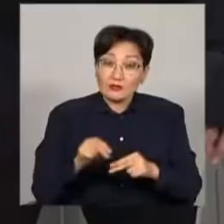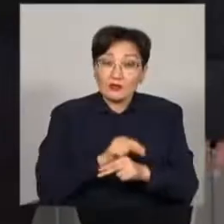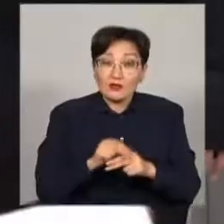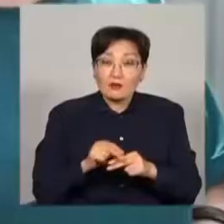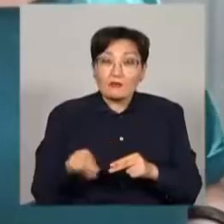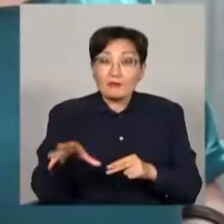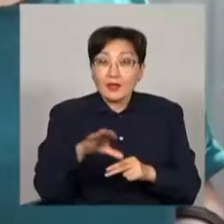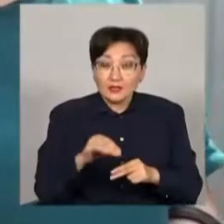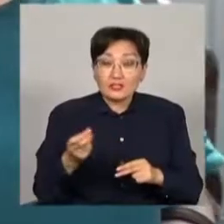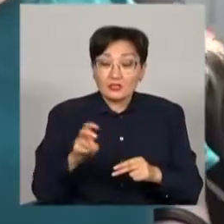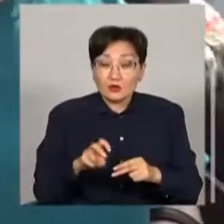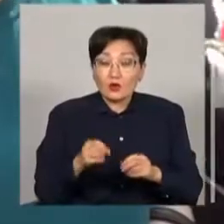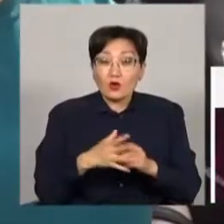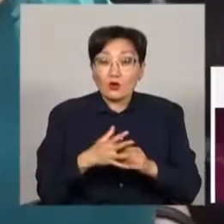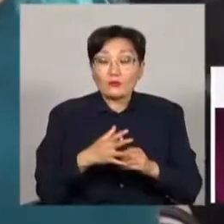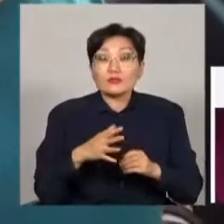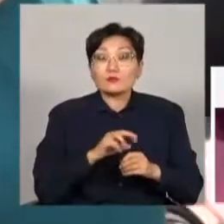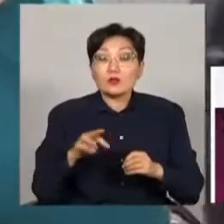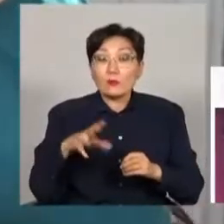жерінен келген. 15 миллион 500 общий.